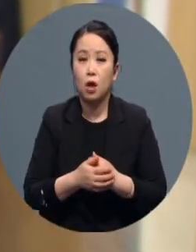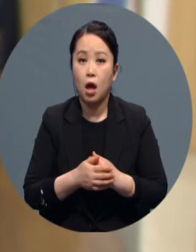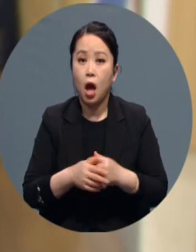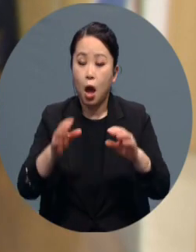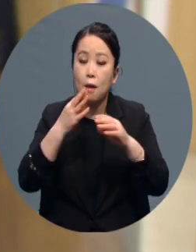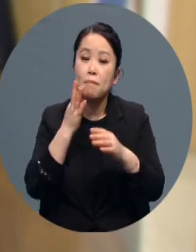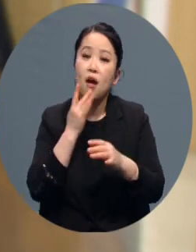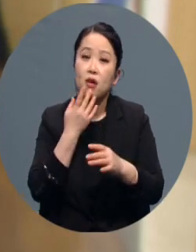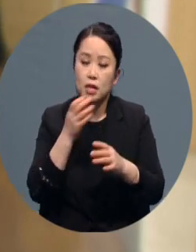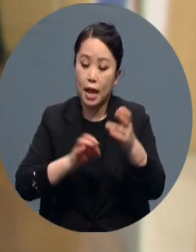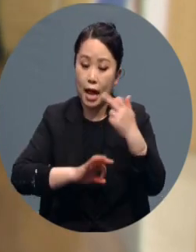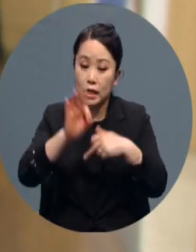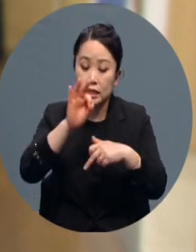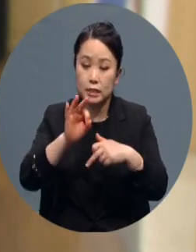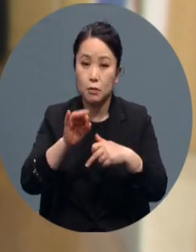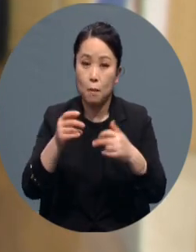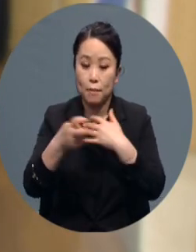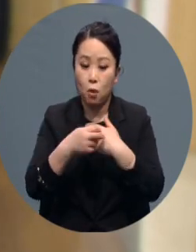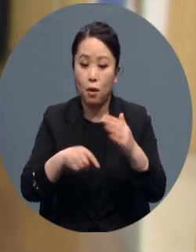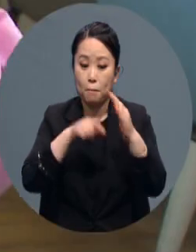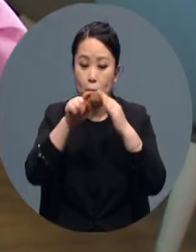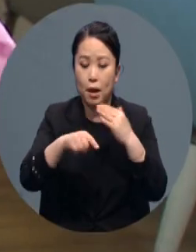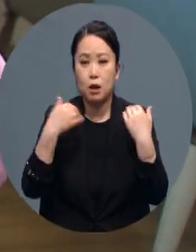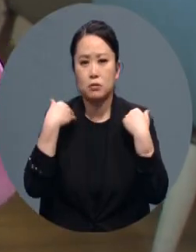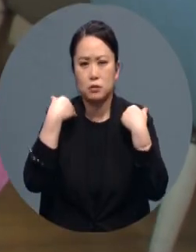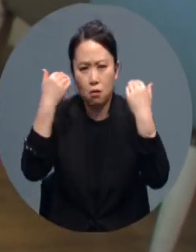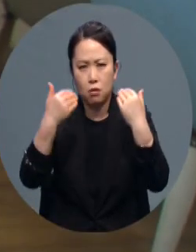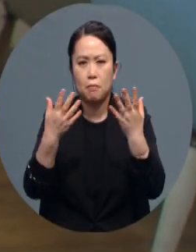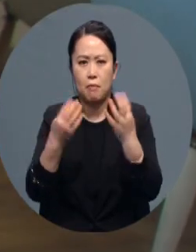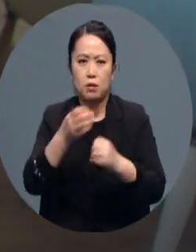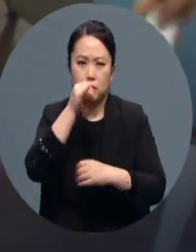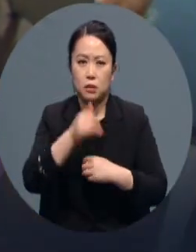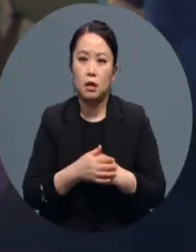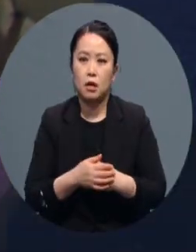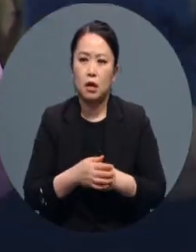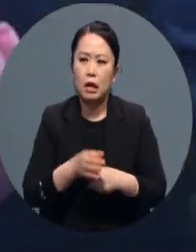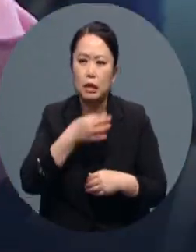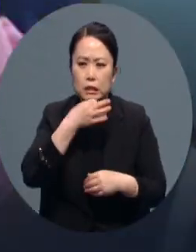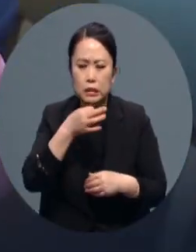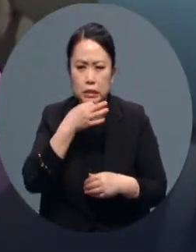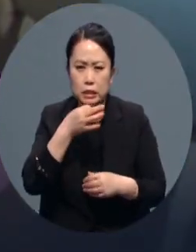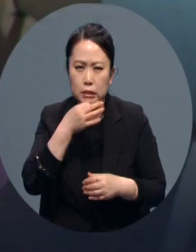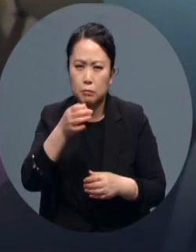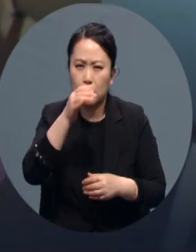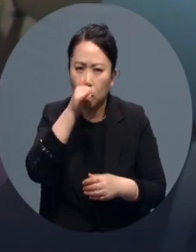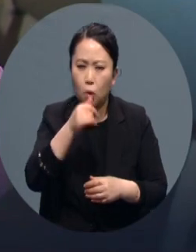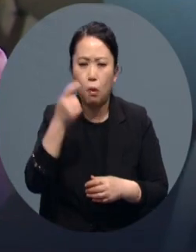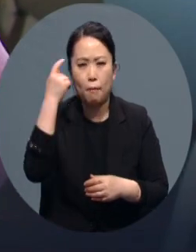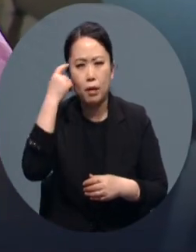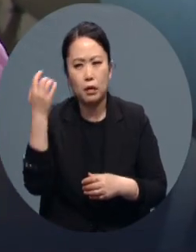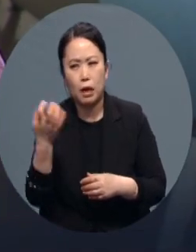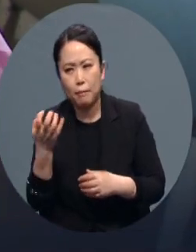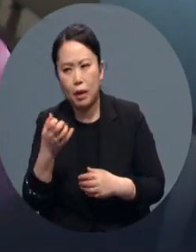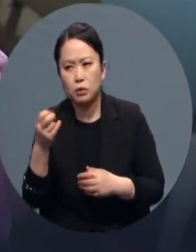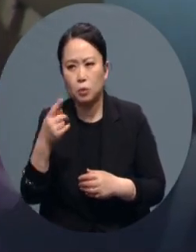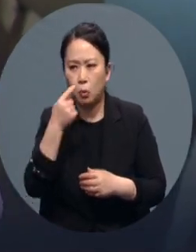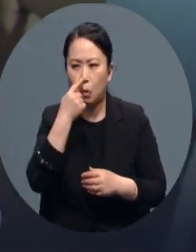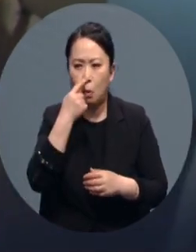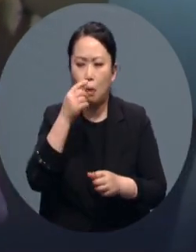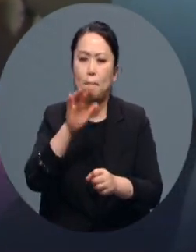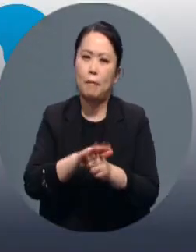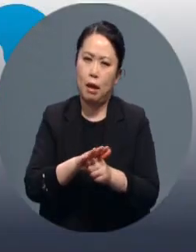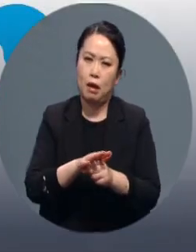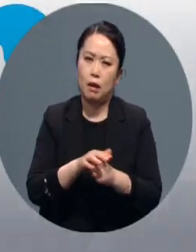병원을 찾는 성인들도 적지 않습니다. 아, 기침도 조금 하고 머리도 조금 아프고 코도